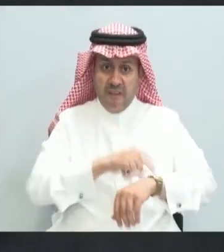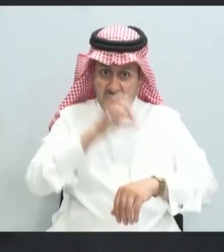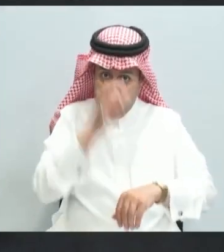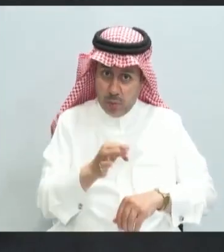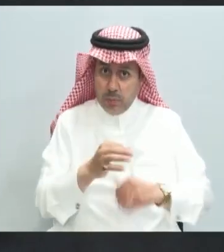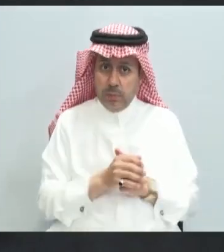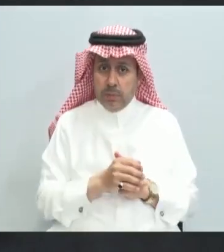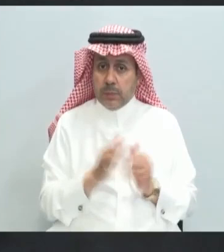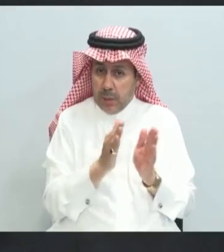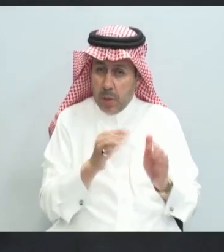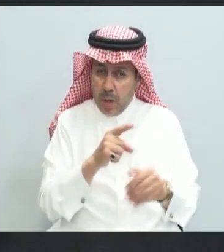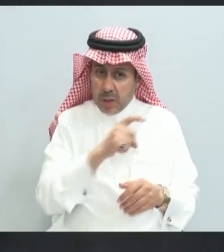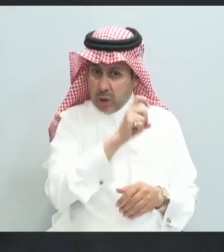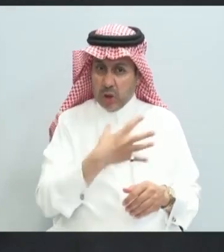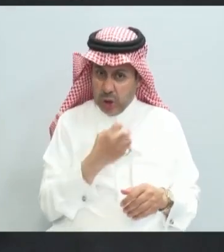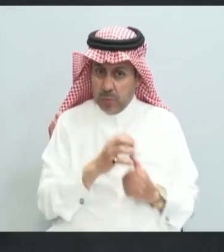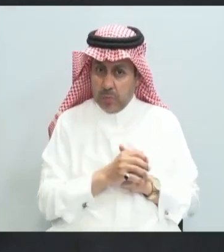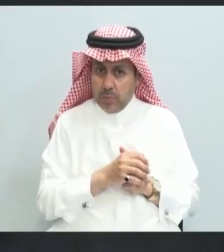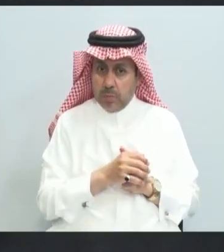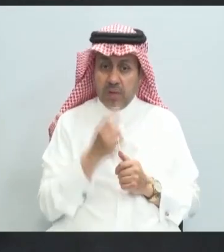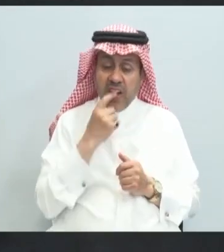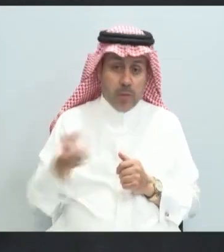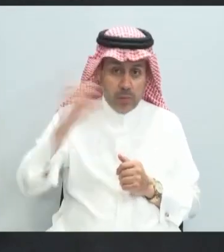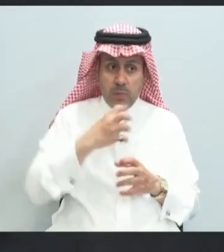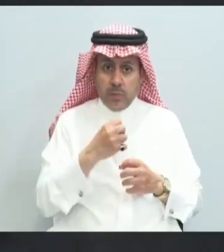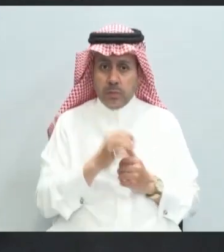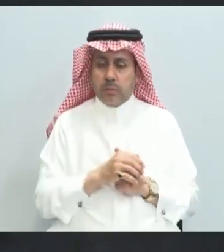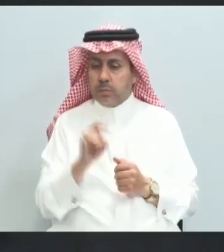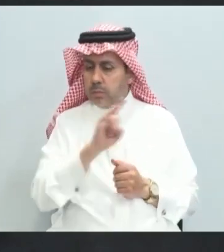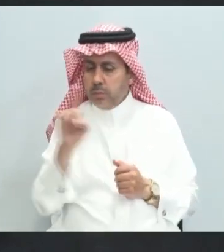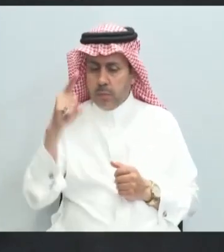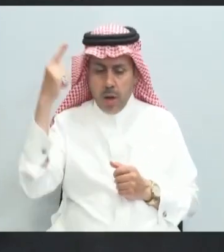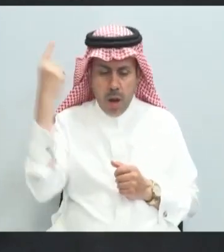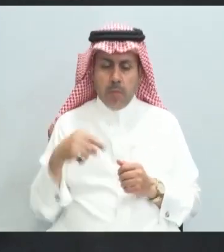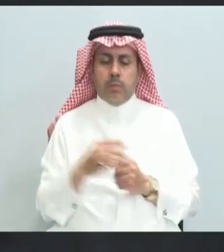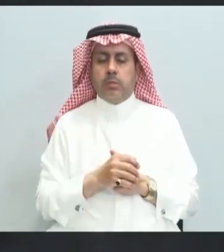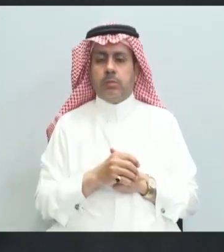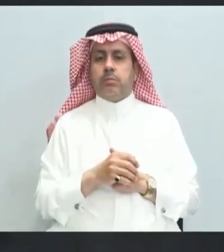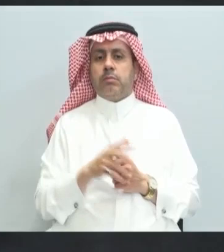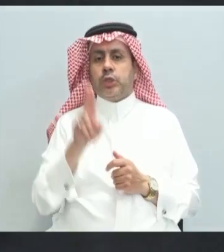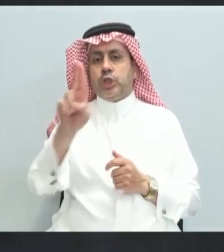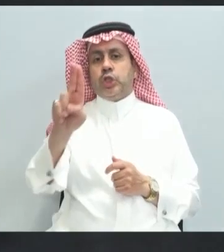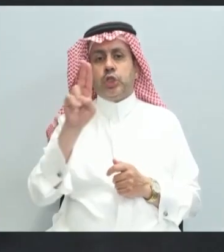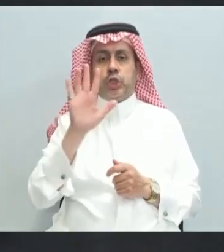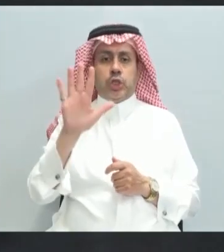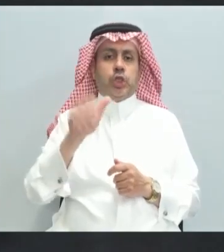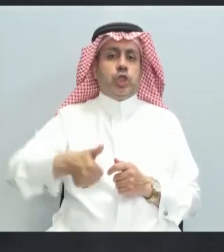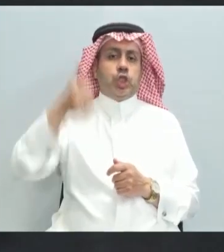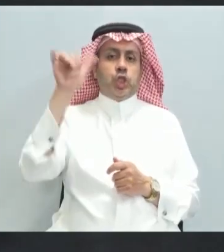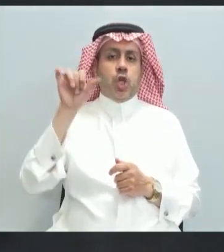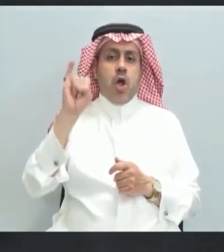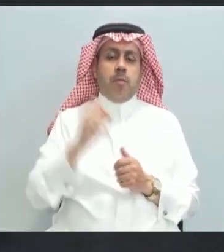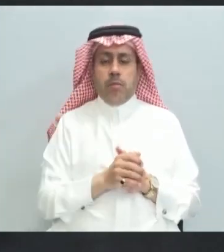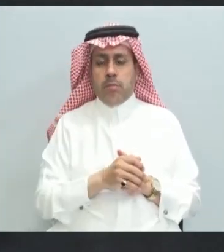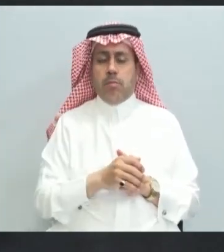هذا اليوم، وإذا أتى هذا اليوم يغلق على نفسه؟ لا، ليس مبررا أبدا، إنما هي